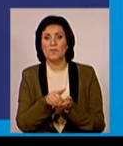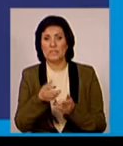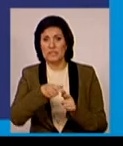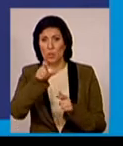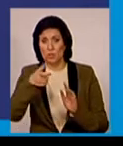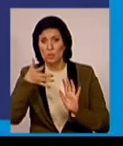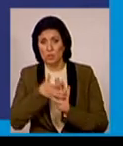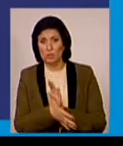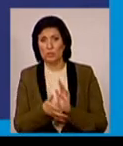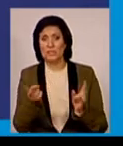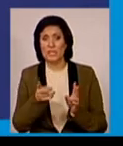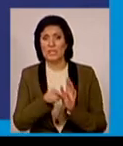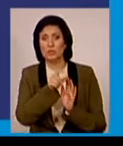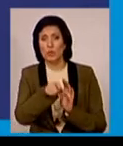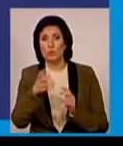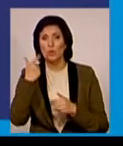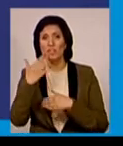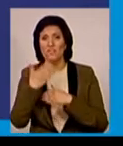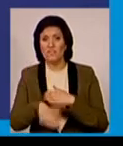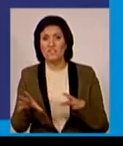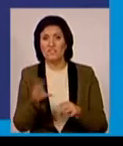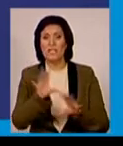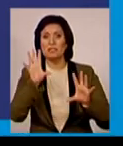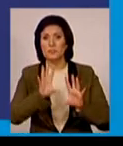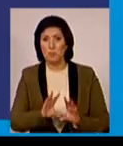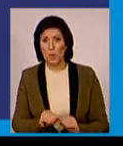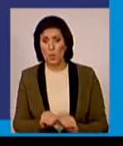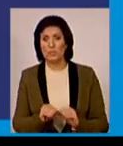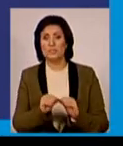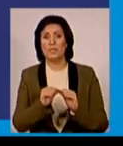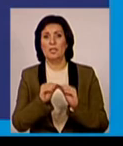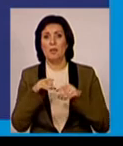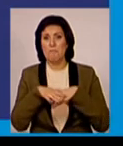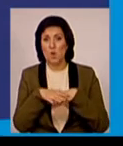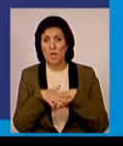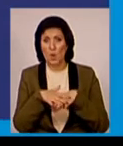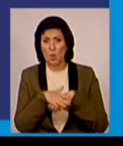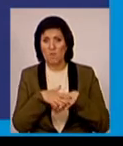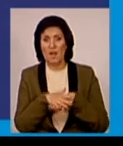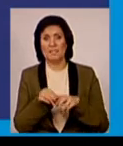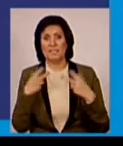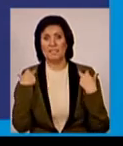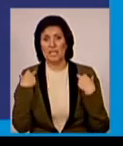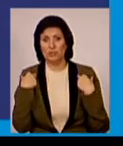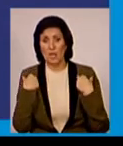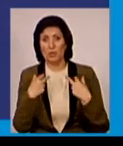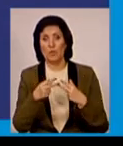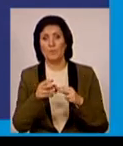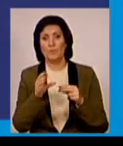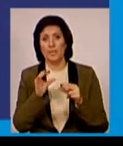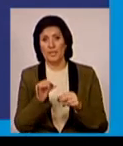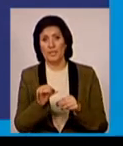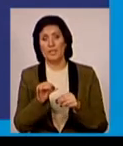люди розуміють. Це треба з людьми, вже коли воно все заспокоїться, сісти, прорахувати з начальником СВБ і